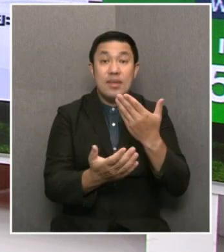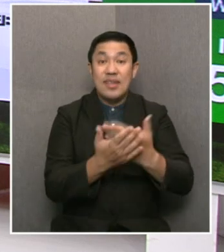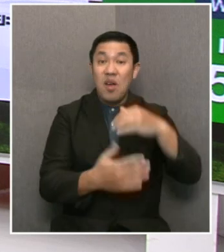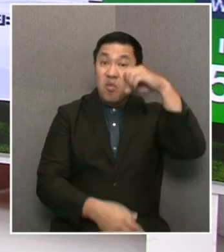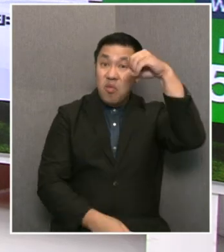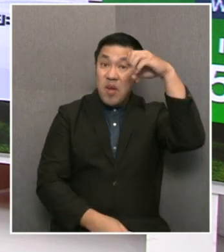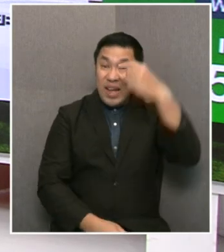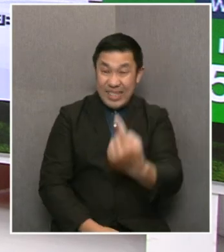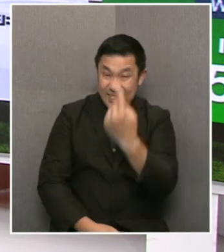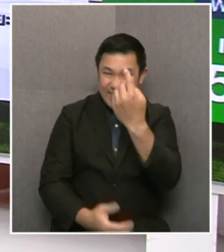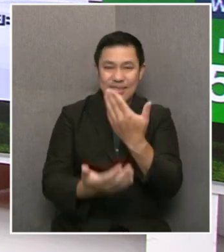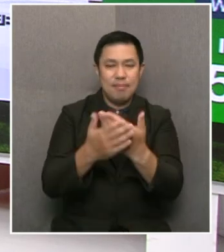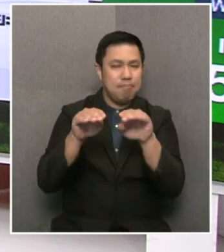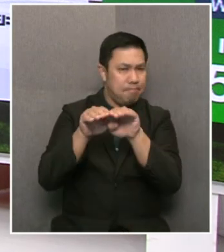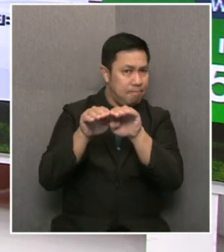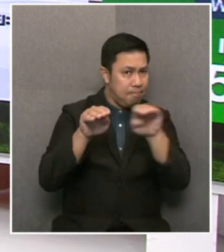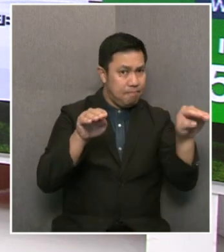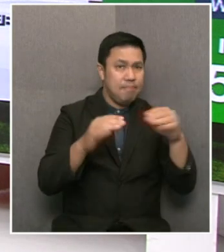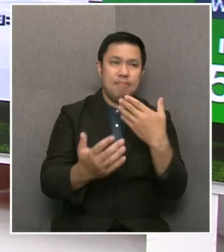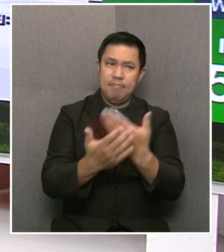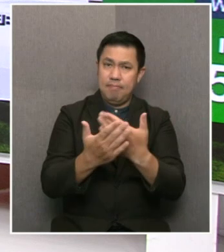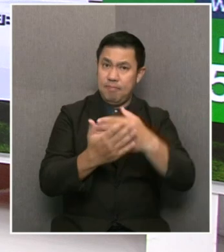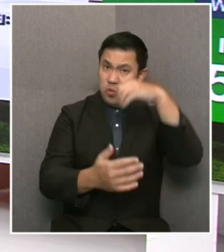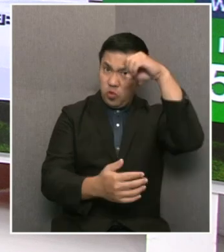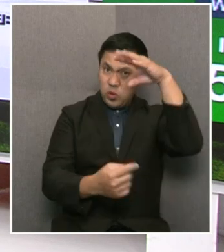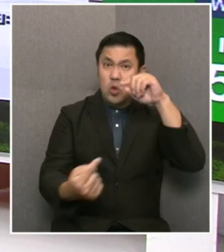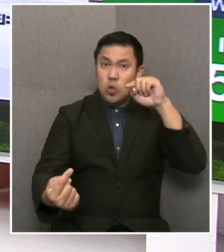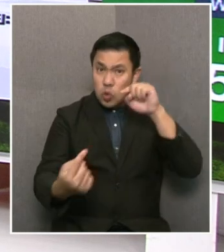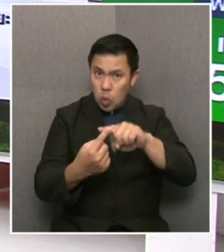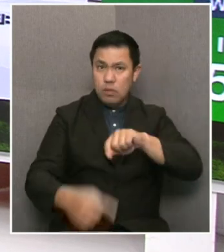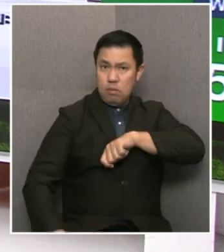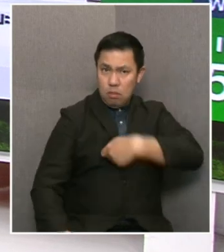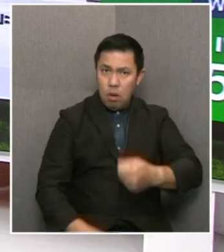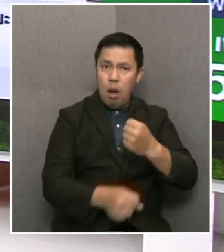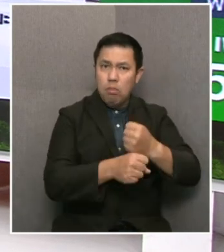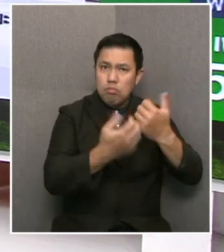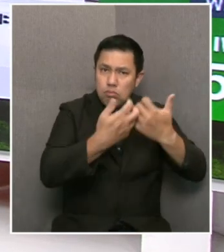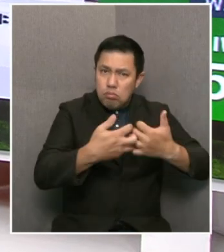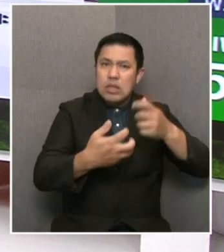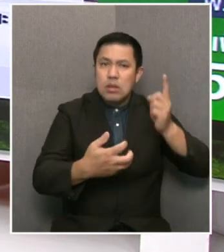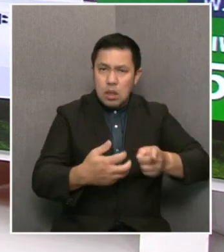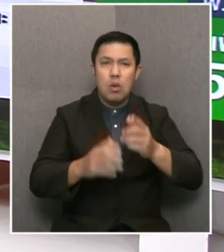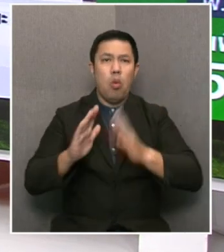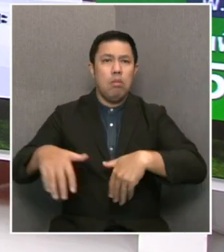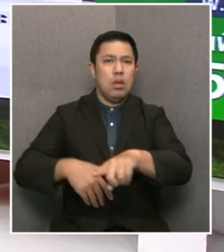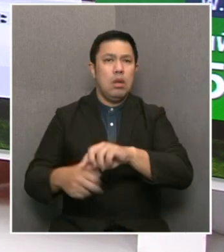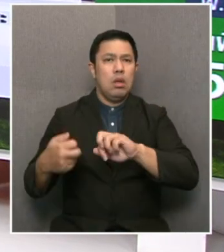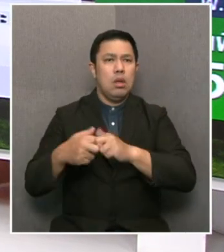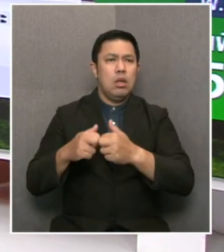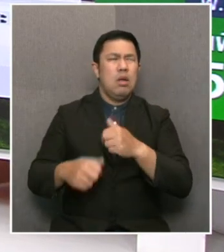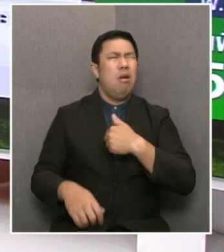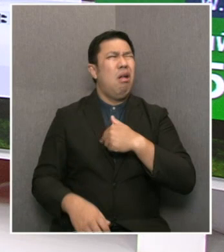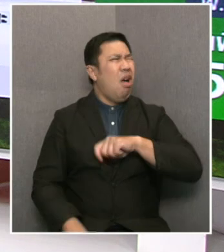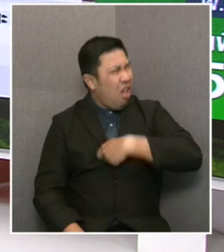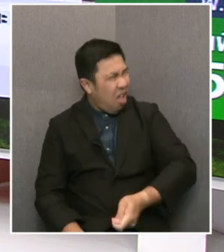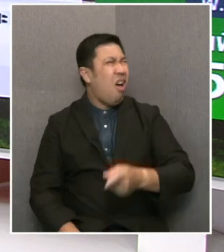ถือว่ามีเสถียรภาพให้ราคาค่าไฟสะท้อนต้นทุนที่แท้จริงและประชาชนนั้นไม่จำเป็นมาต้องแบกรับภ